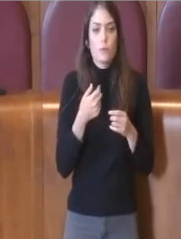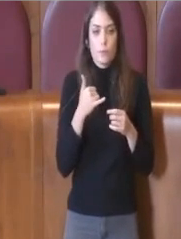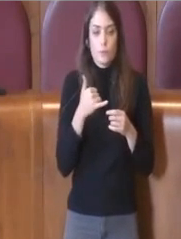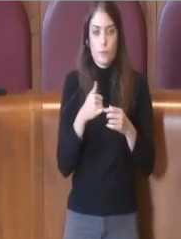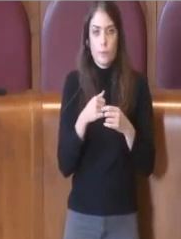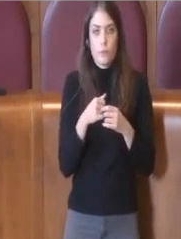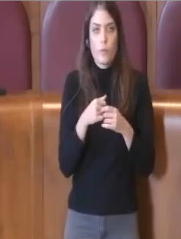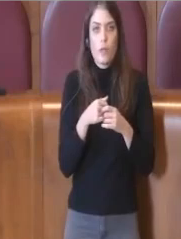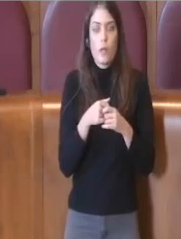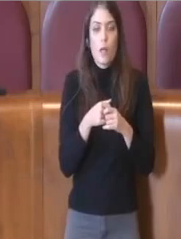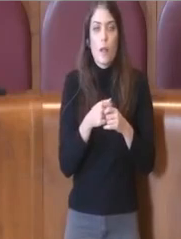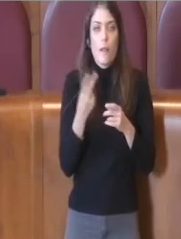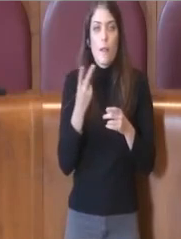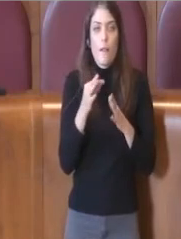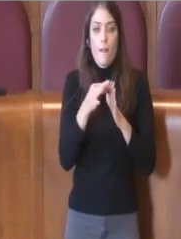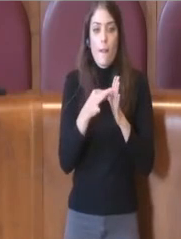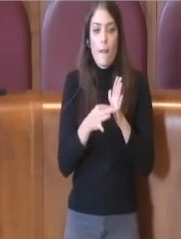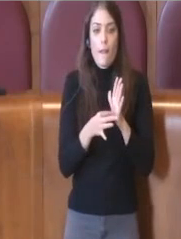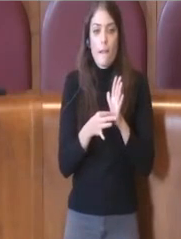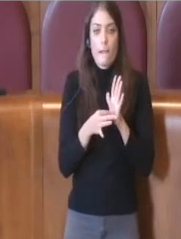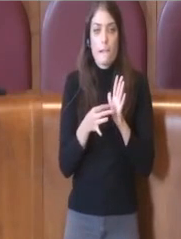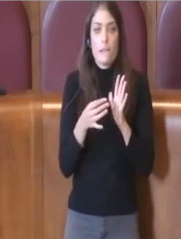appunto gli articoli,